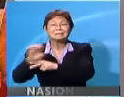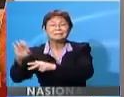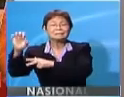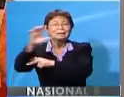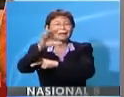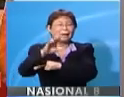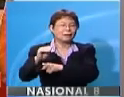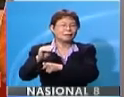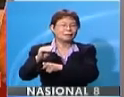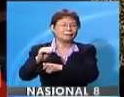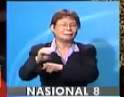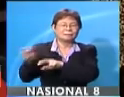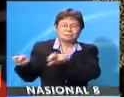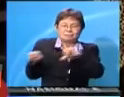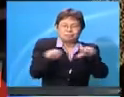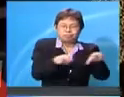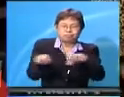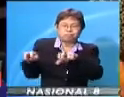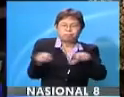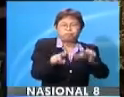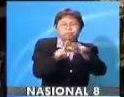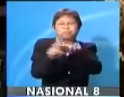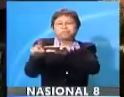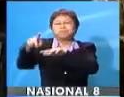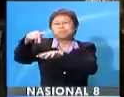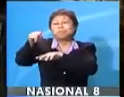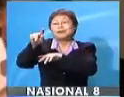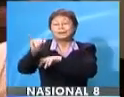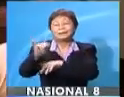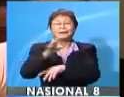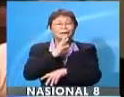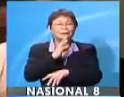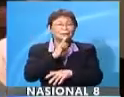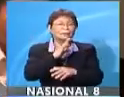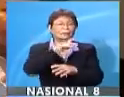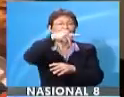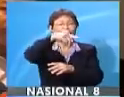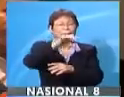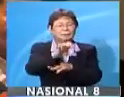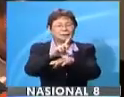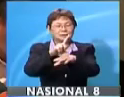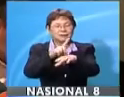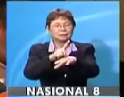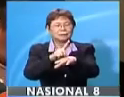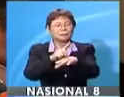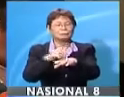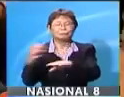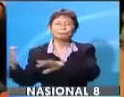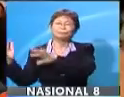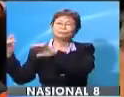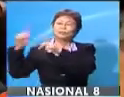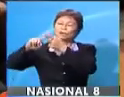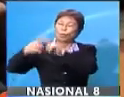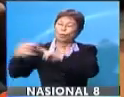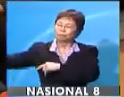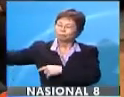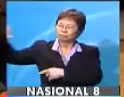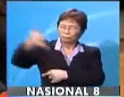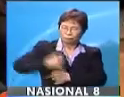regular movements of migrants. Dato' Anifah menyatakan demikian dalam sidang media sempena kunjungan rakan